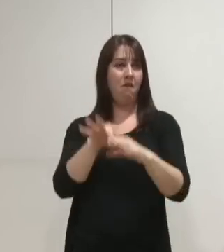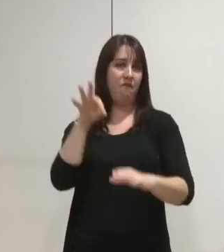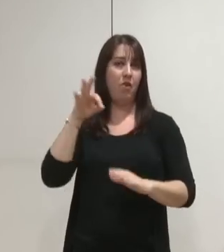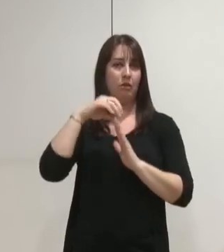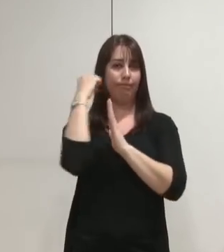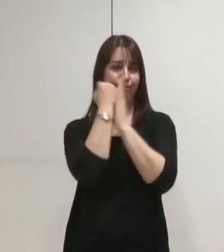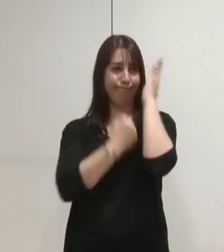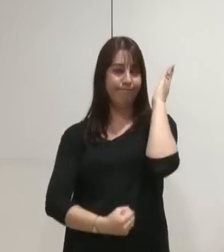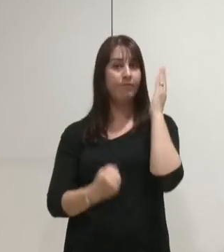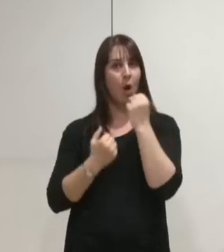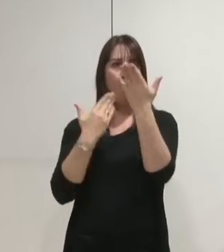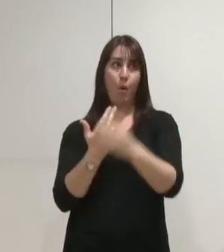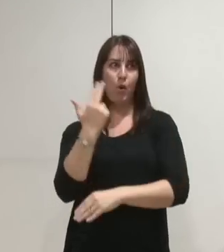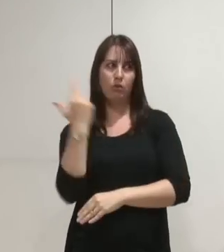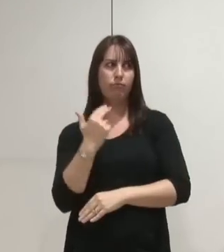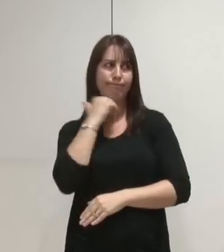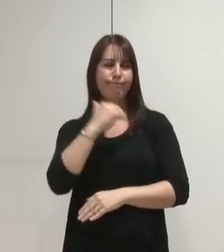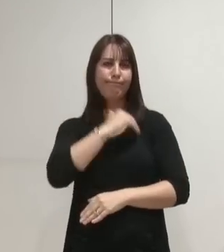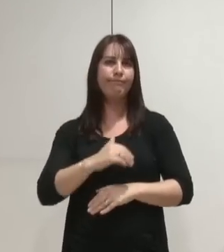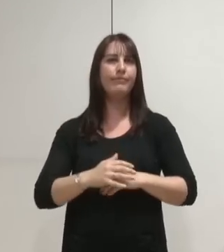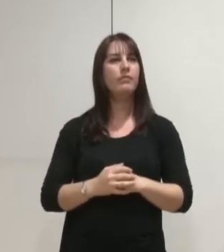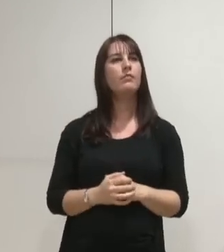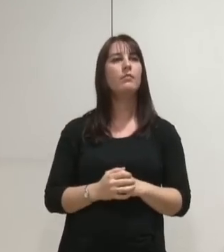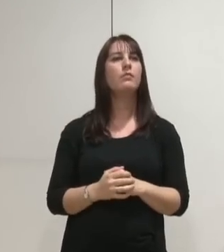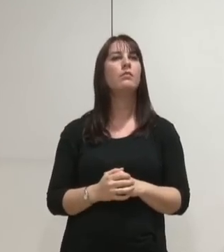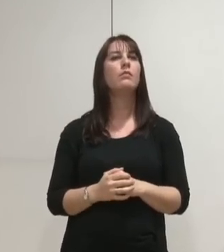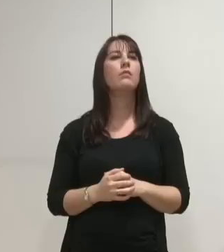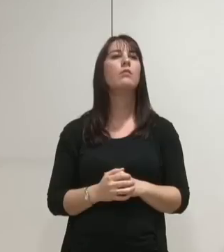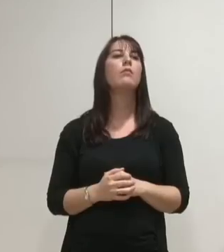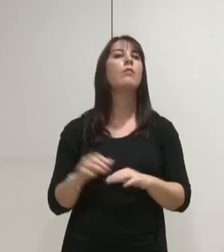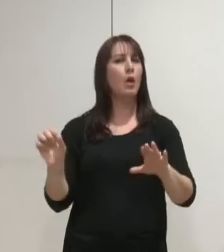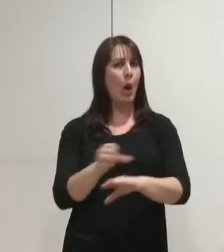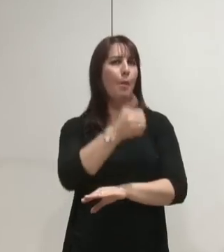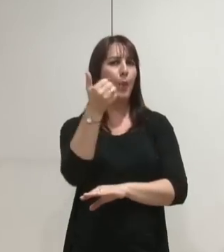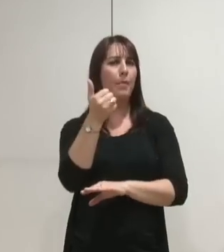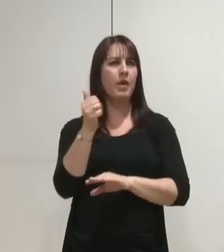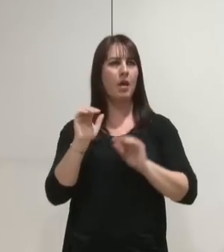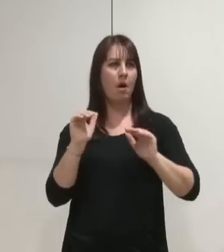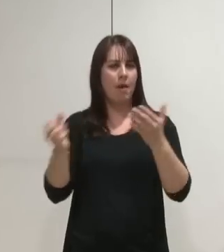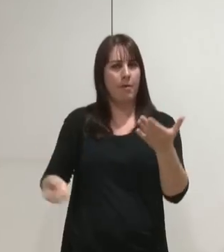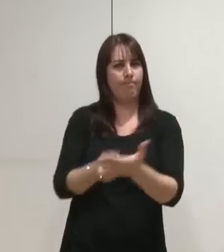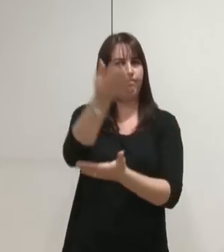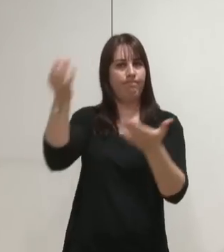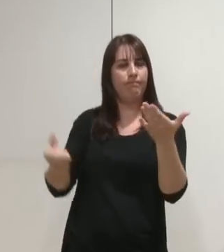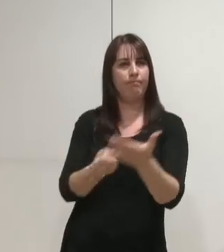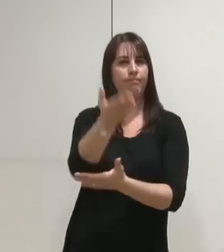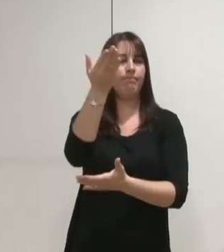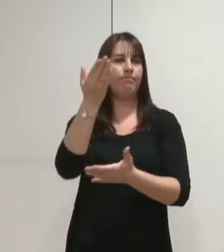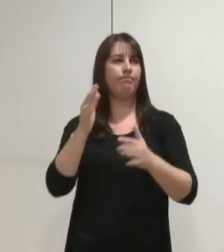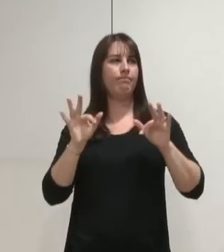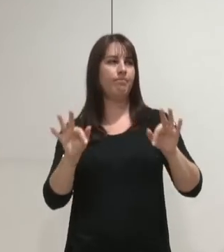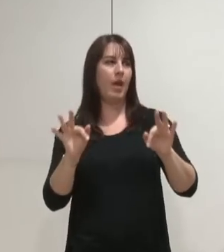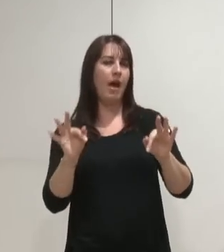propose donc de démarrer rapidement auparavant je tiens néanmoins vous apporter quelques informations sur la